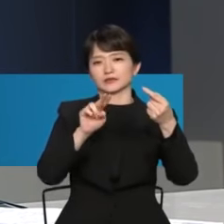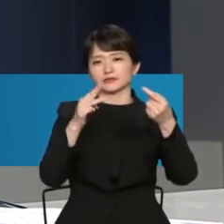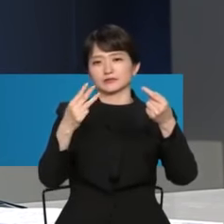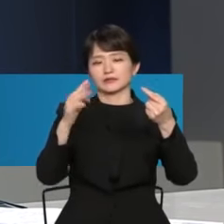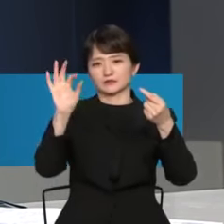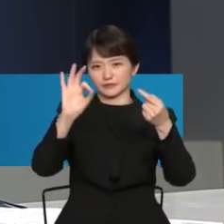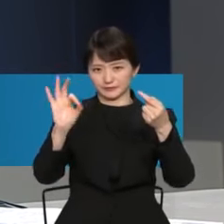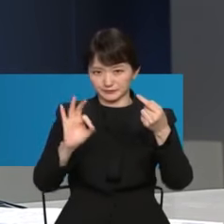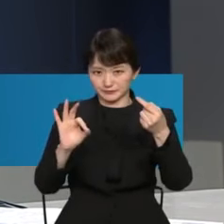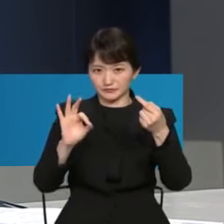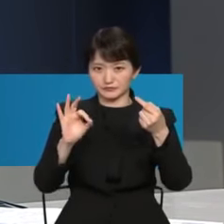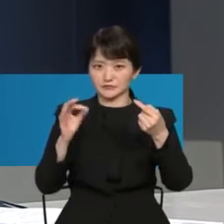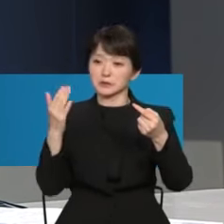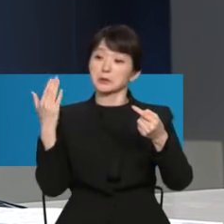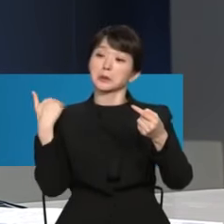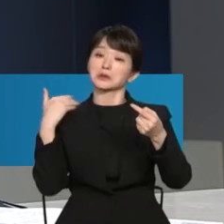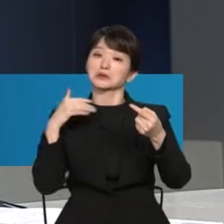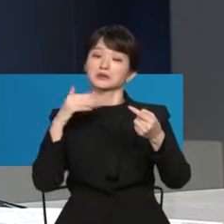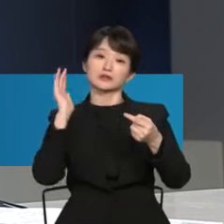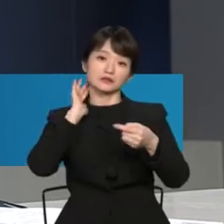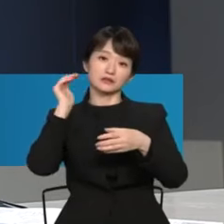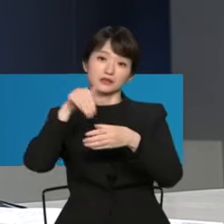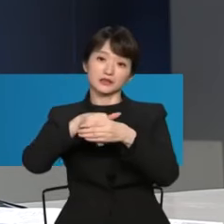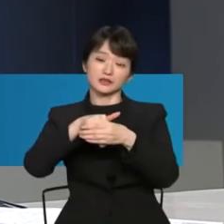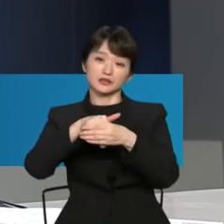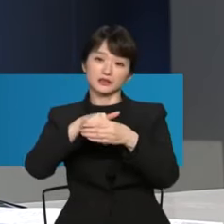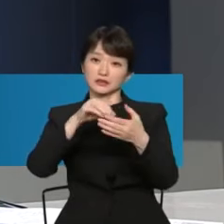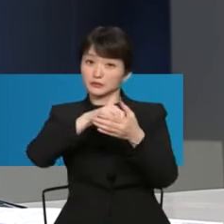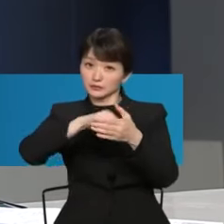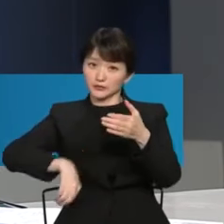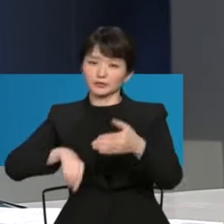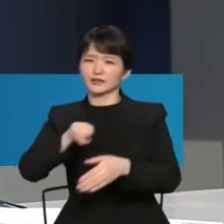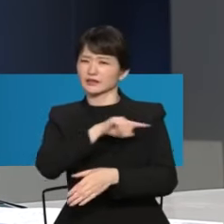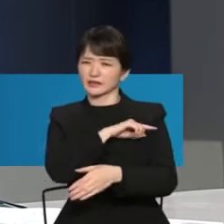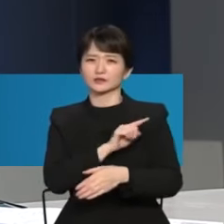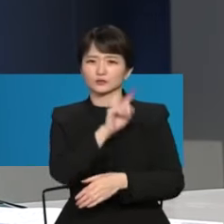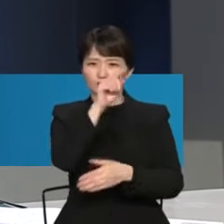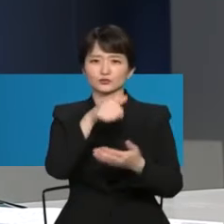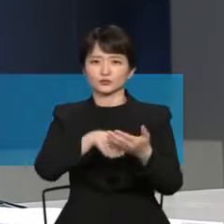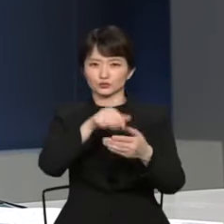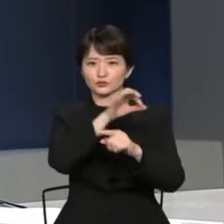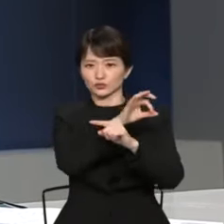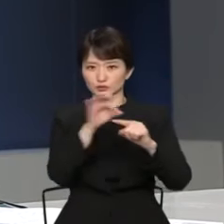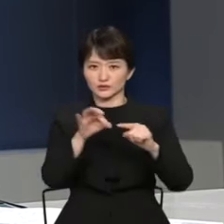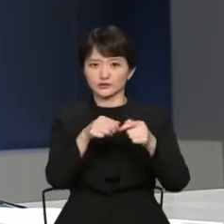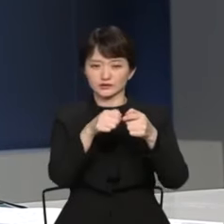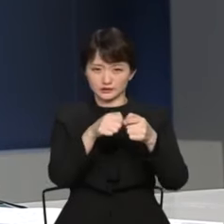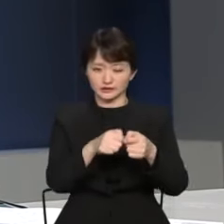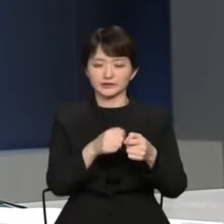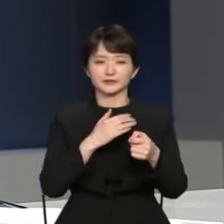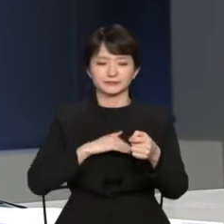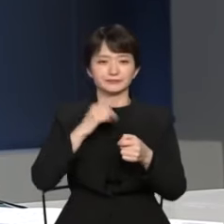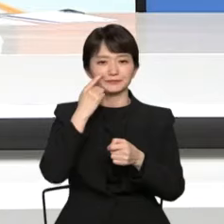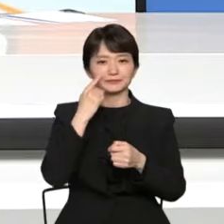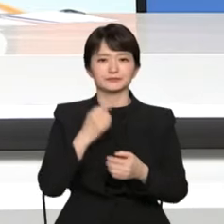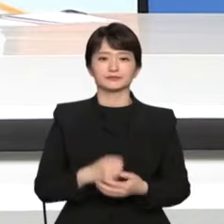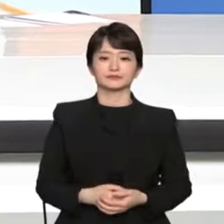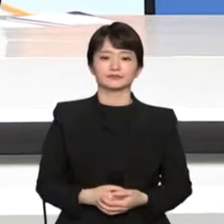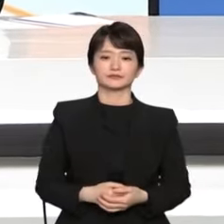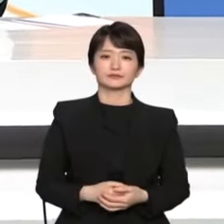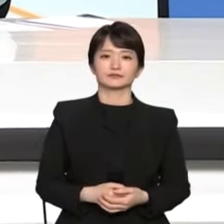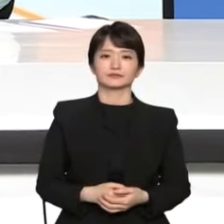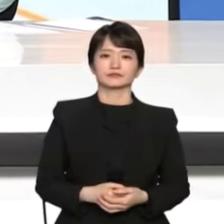나왔습니다. 지난 대선을 빼면 가장 높은 사전투표율입니다. 취재 기자와 함께 더 자세하게 이야기해보겠습니다. 자, 류정화